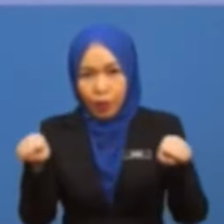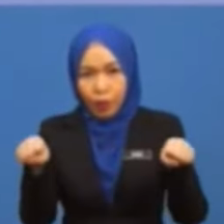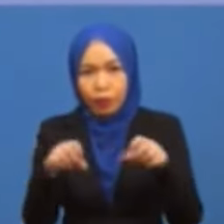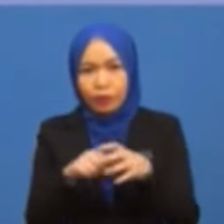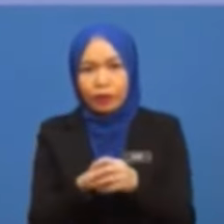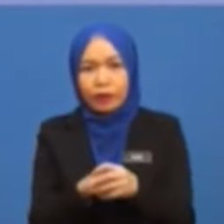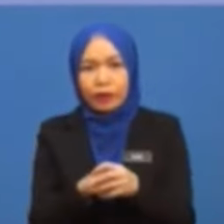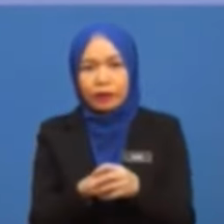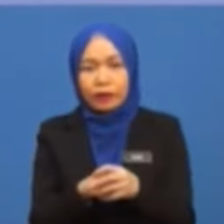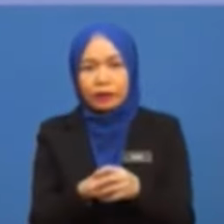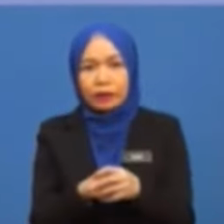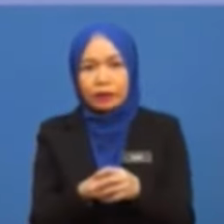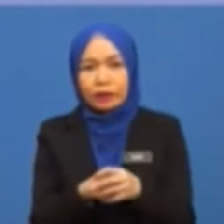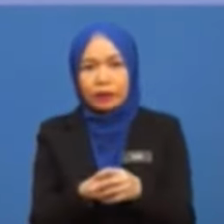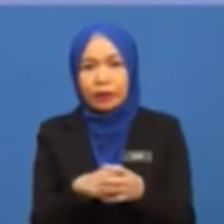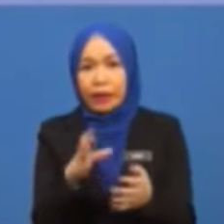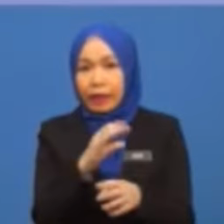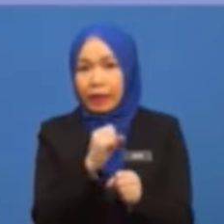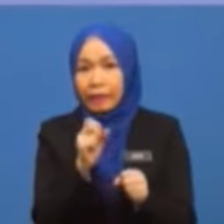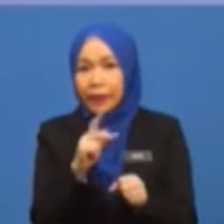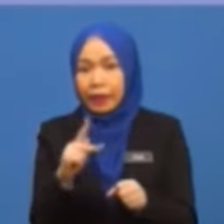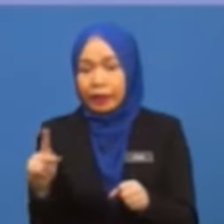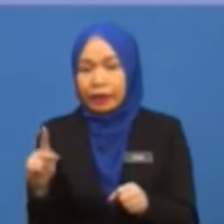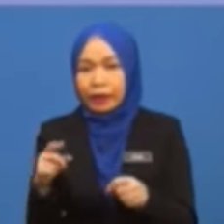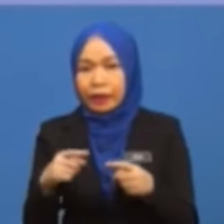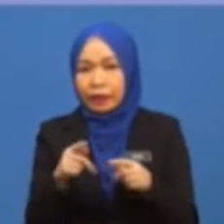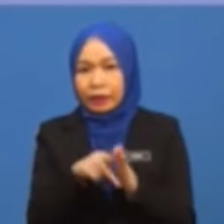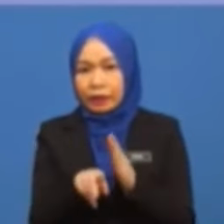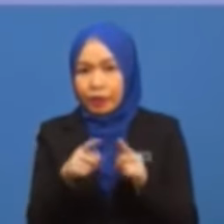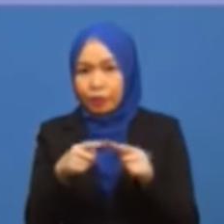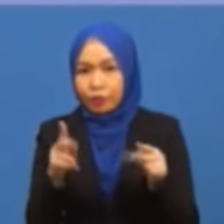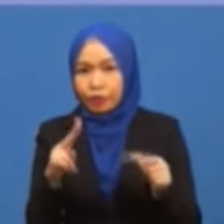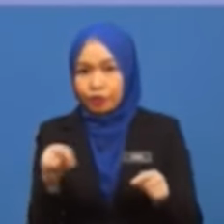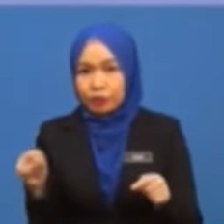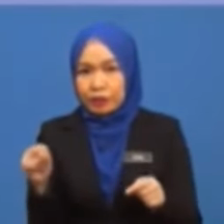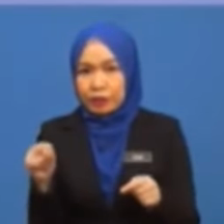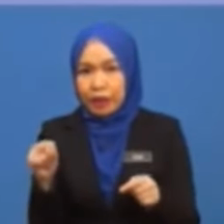Berikut adalah keputusan eksperimen yang telah dijalankan.